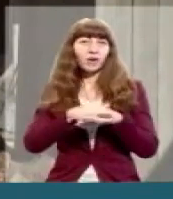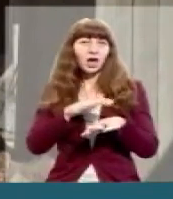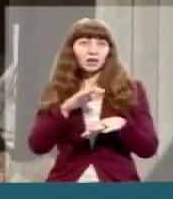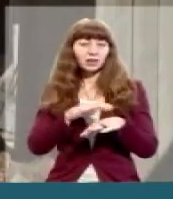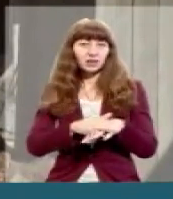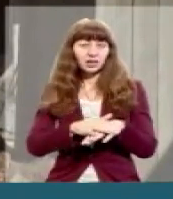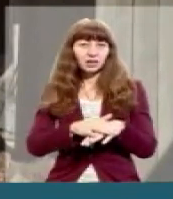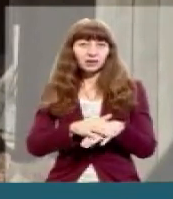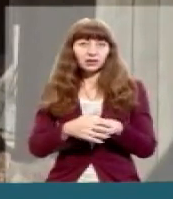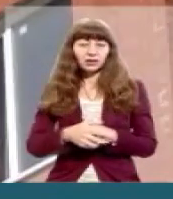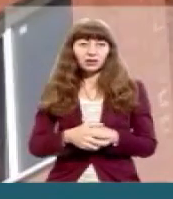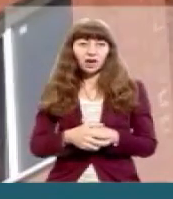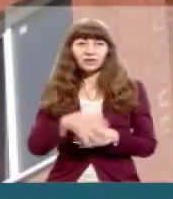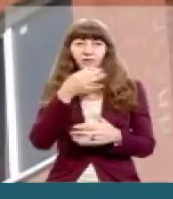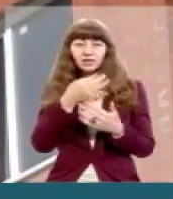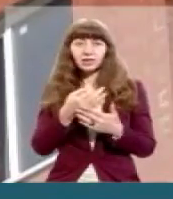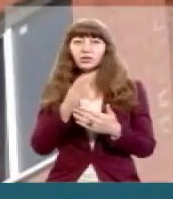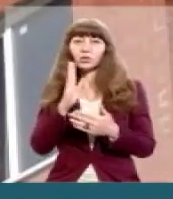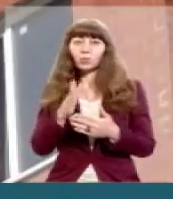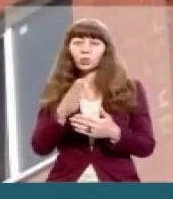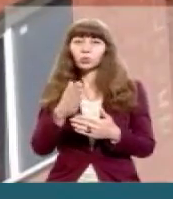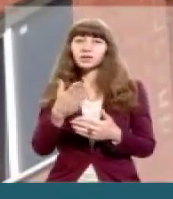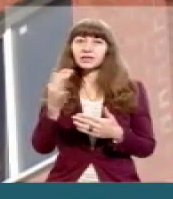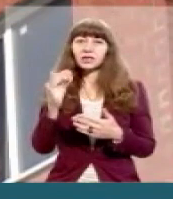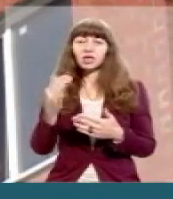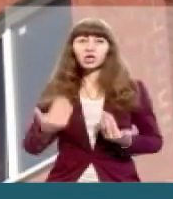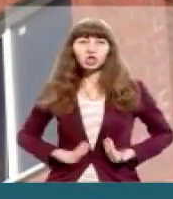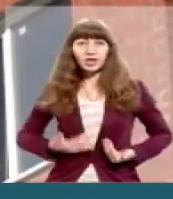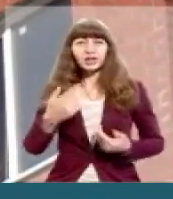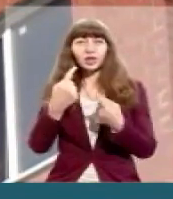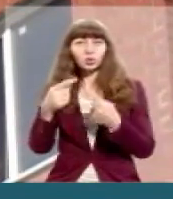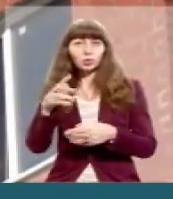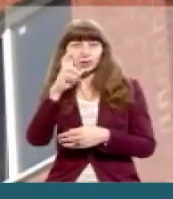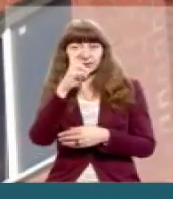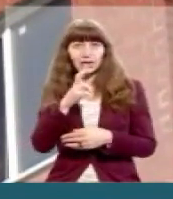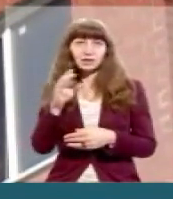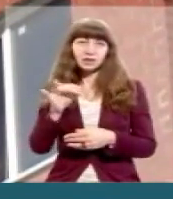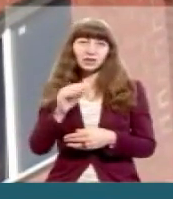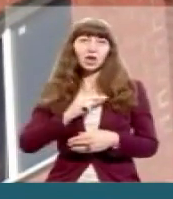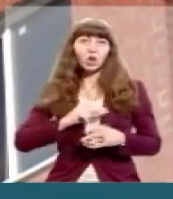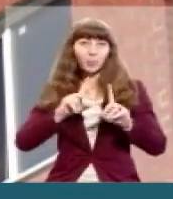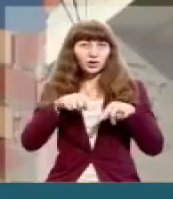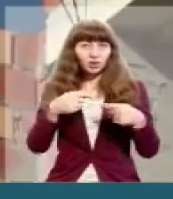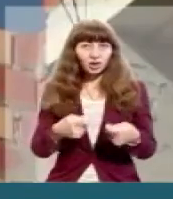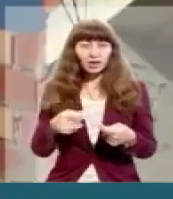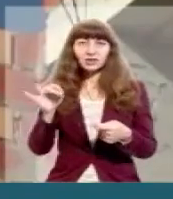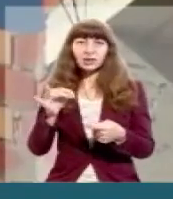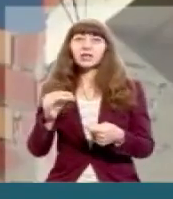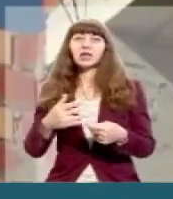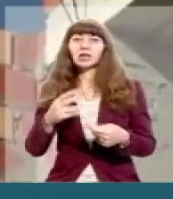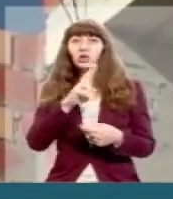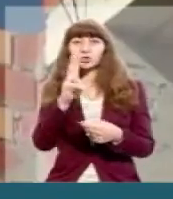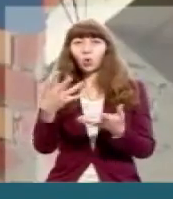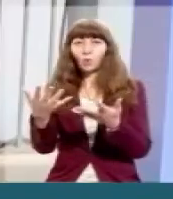азаматтары ғана емес, жұмыс беруші заңды тұлғаларды жауапқа тартылады. Жалпы облыс бойынша шетелдіктерді заңсыз жұмысқа тартқан 10-нан асқан азамат